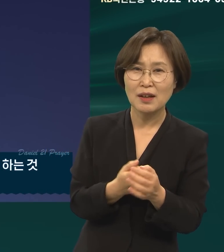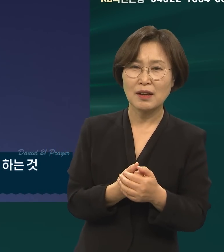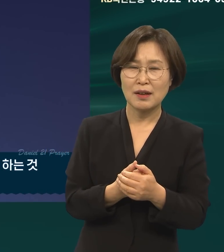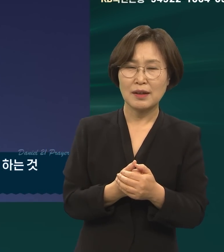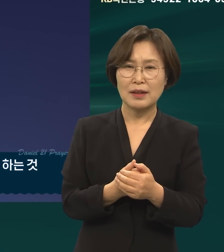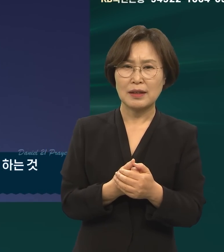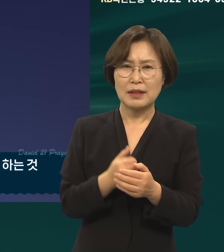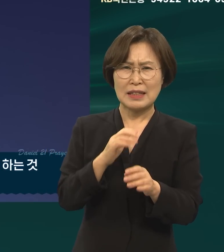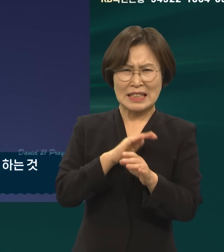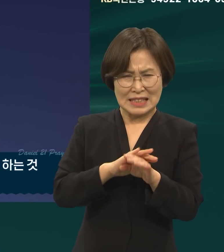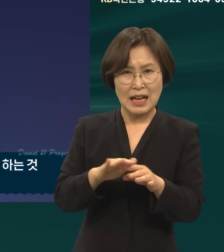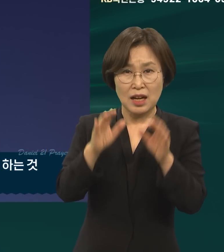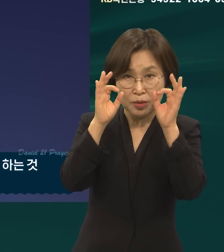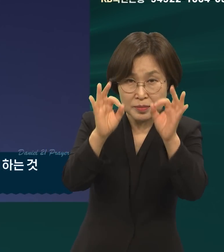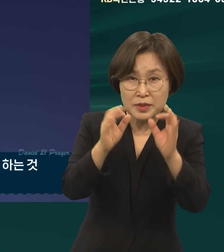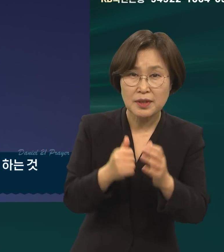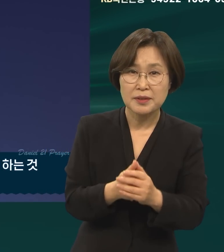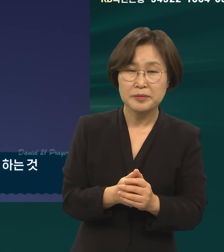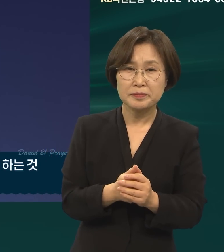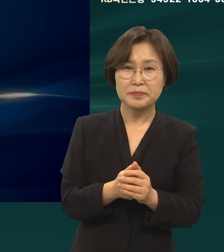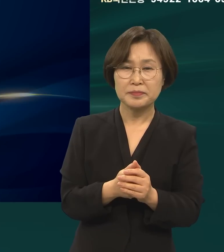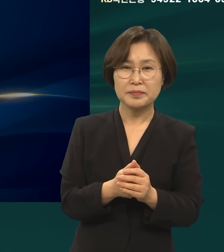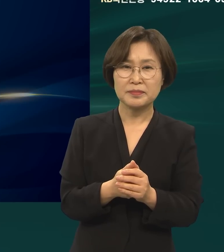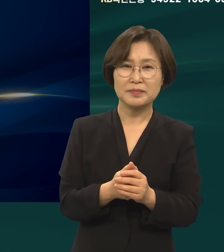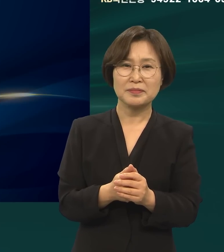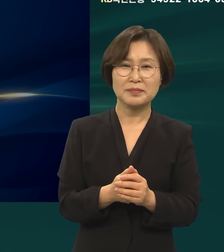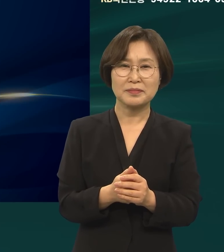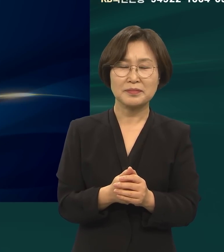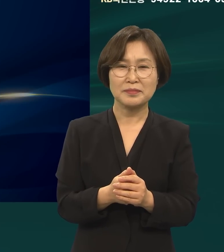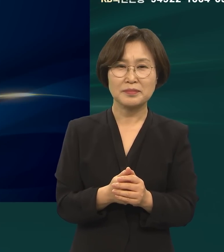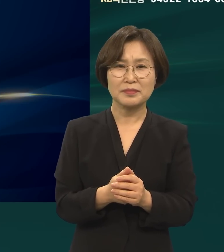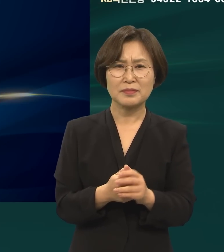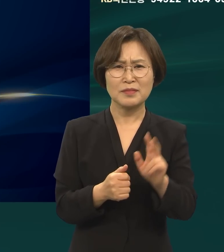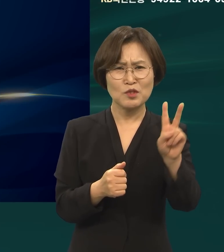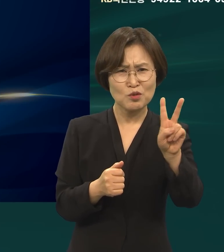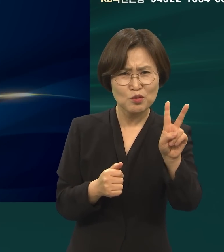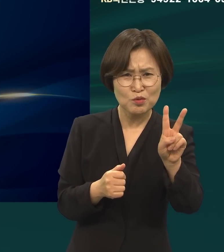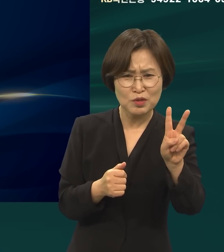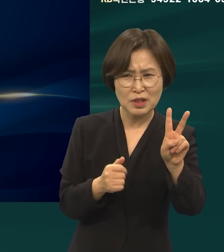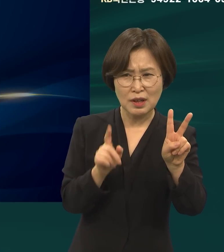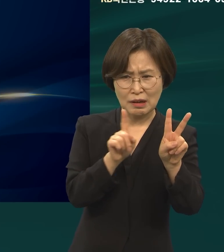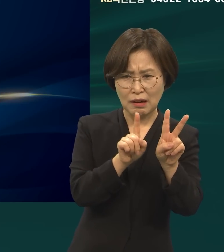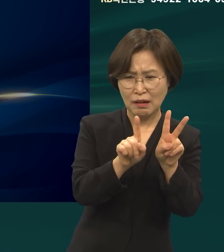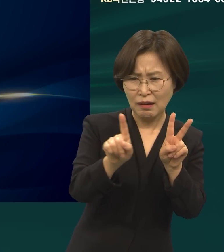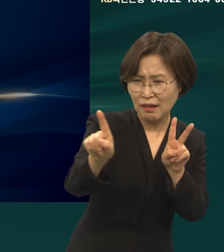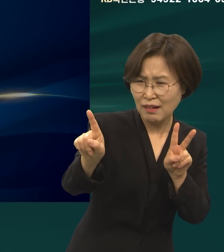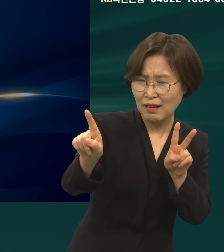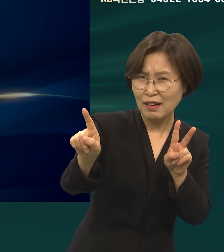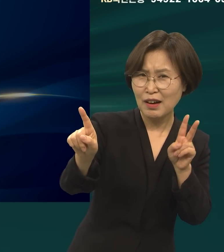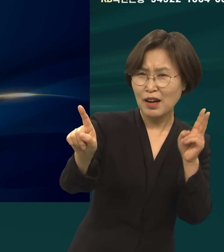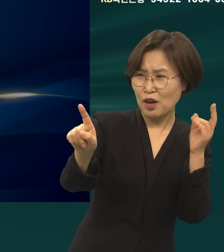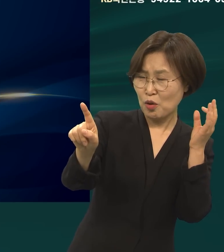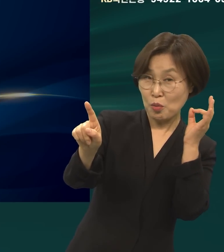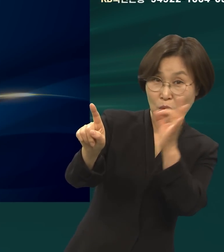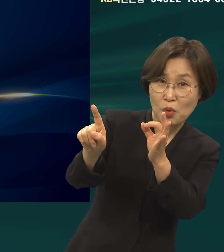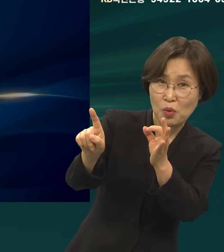잘 들으셔야 합니다. 이 다음 절입니다. 지나가려고 하는 주님을